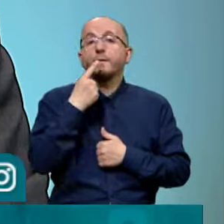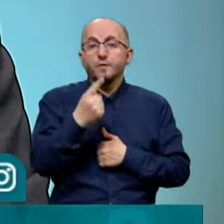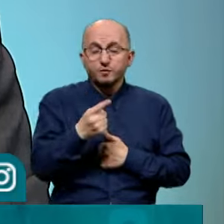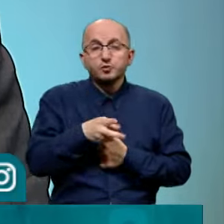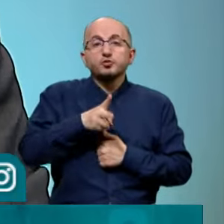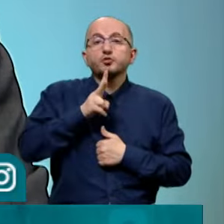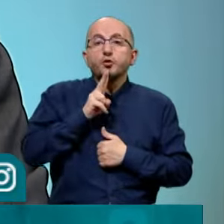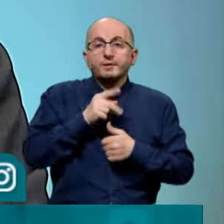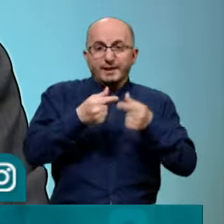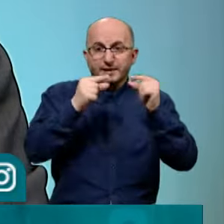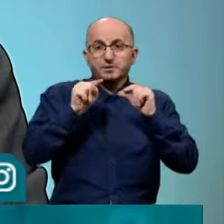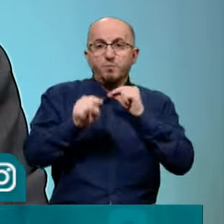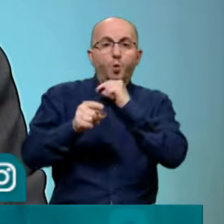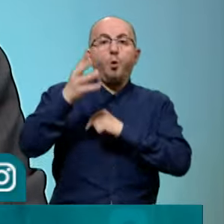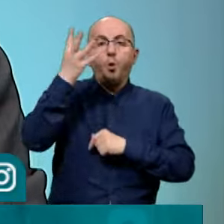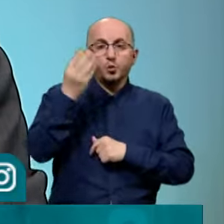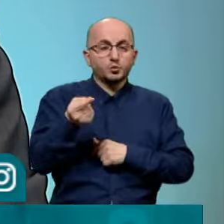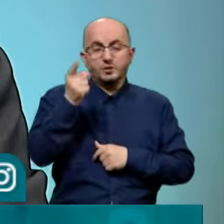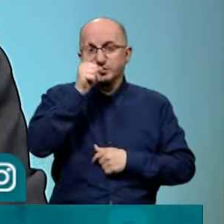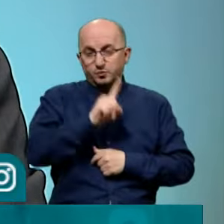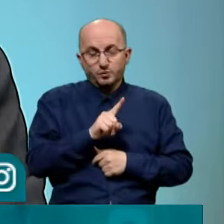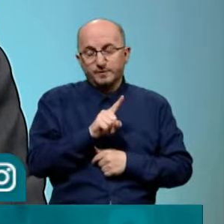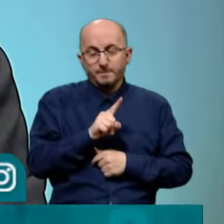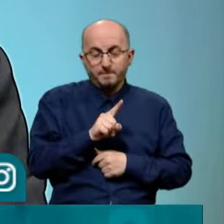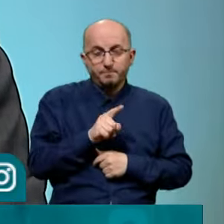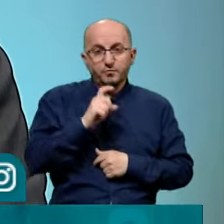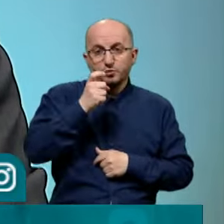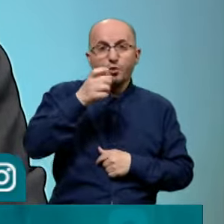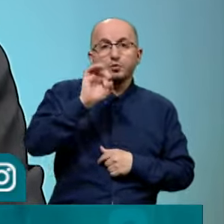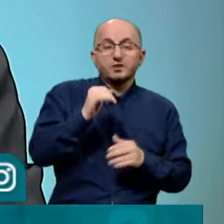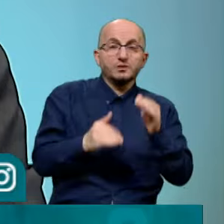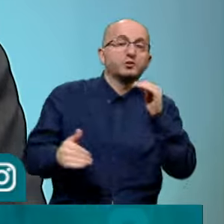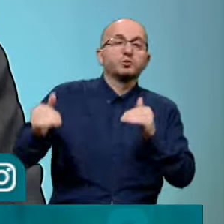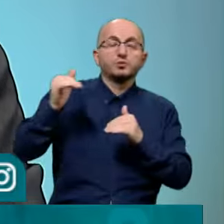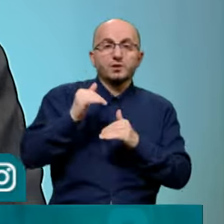dolayı bundan kayıtlı kalmak zorundayız. Yani 90'ın üzerine